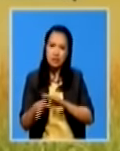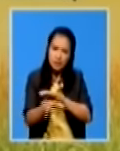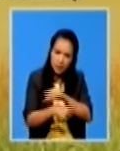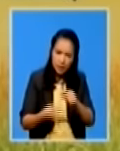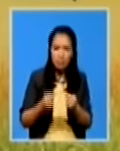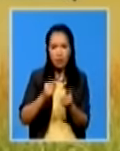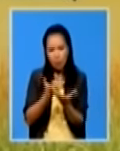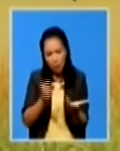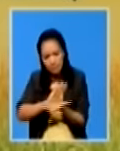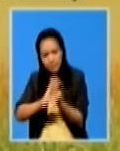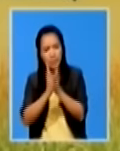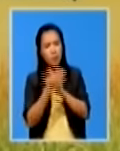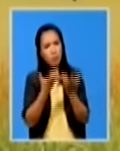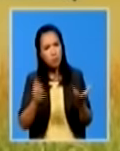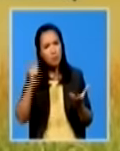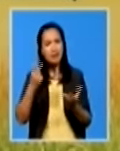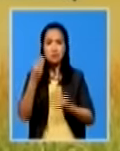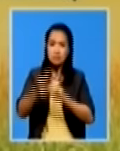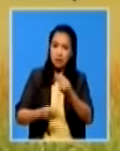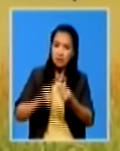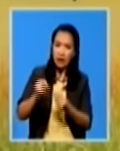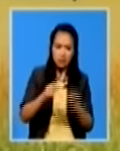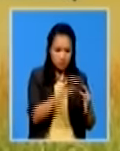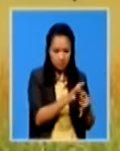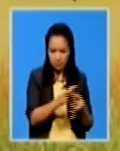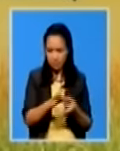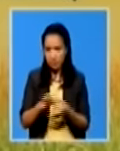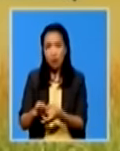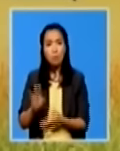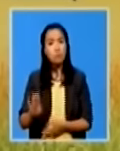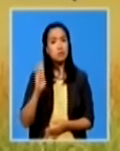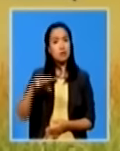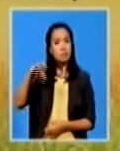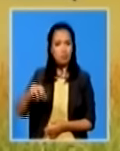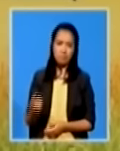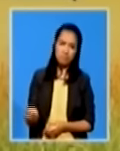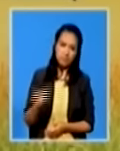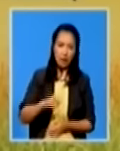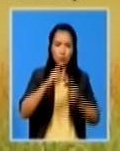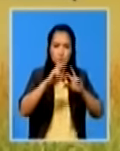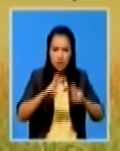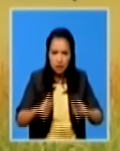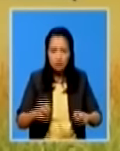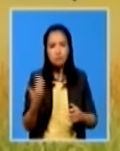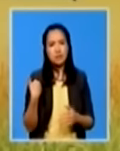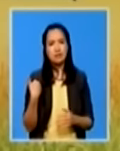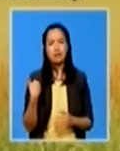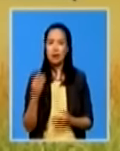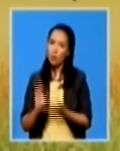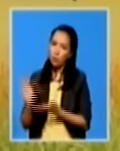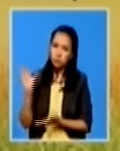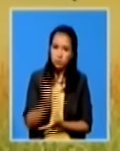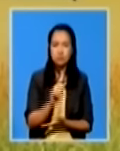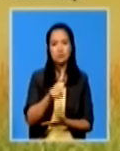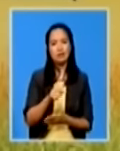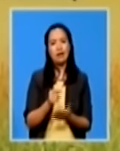าและแปรรูปผลิตภัณฑ์การตลาดทั้งนี้ก็เพื่อที่จะดึงดูดบริษัทผู้ผลิตหรือวิจัยพัฒนาอาหารชั้นนำของโลกนะครับมาลงทุนในกิจ